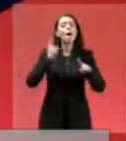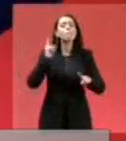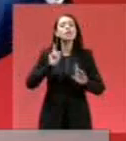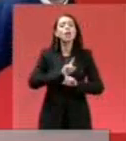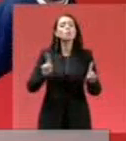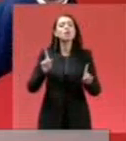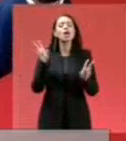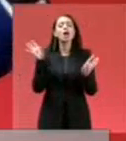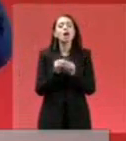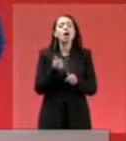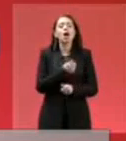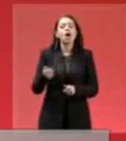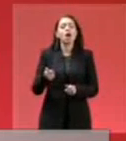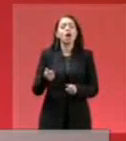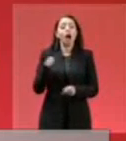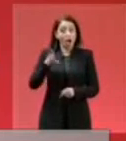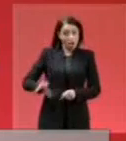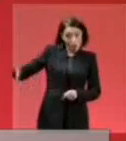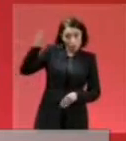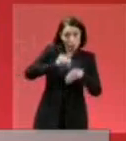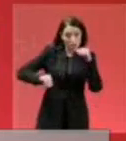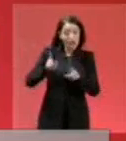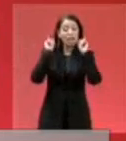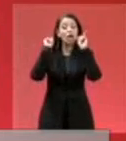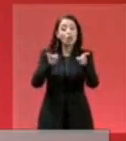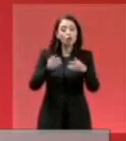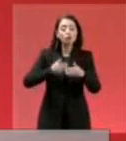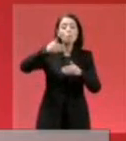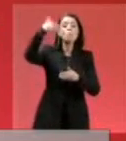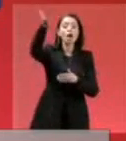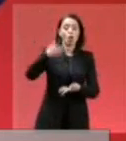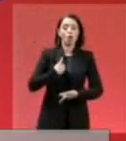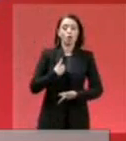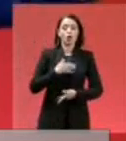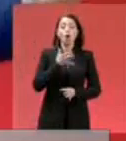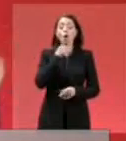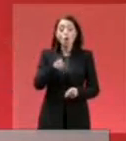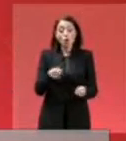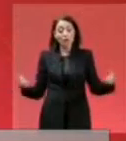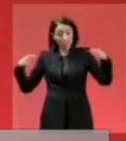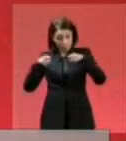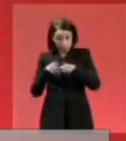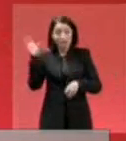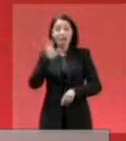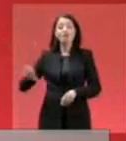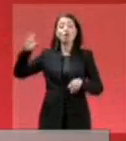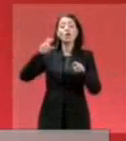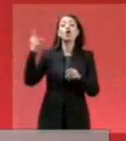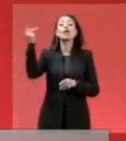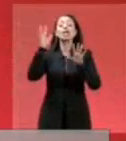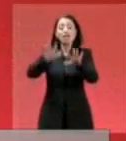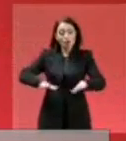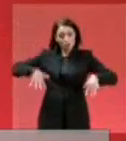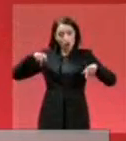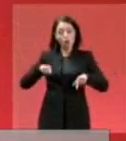καταγραφή συσχετισμών. Οι ευρωπαϊκές εκλογές καθορίζουν το μέλλον μας, διότι οι συσχετισμοί στο Ευρωπαϊκό Κοινοβούλιο